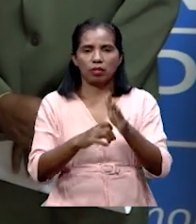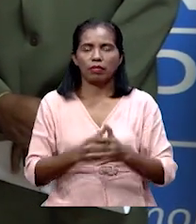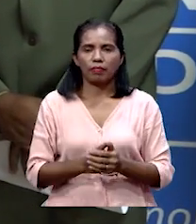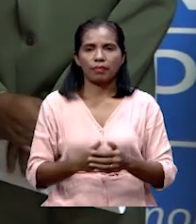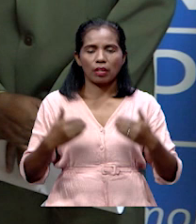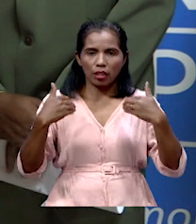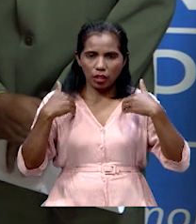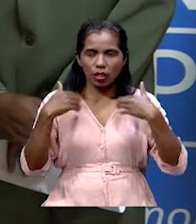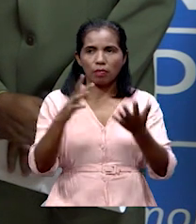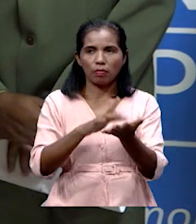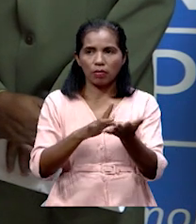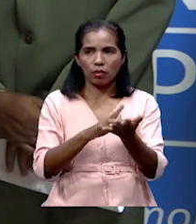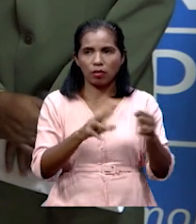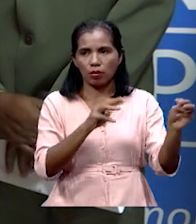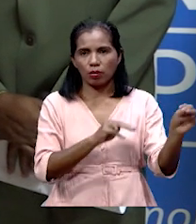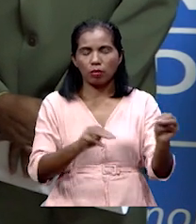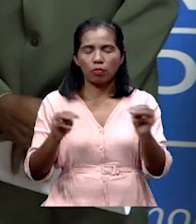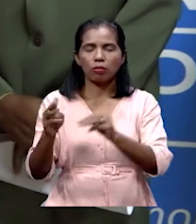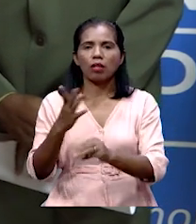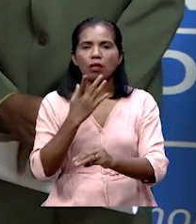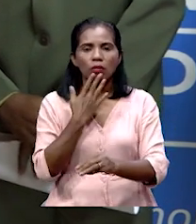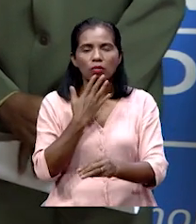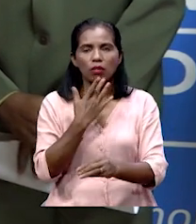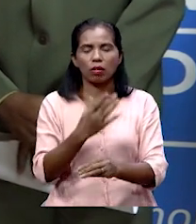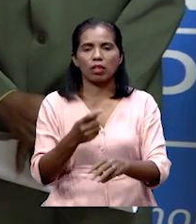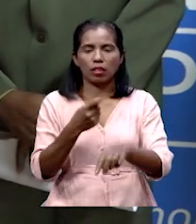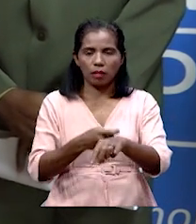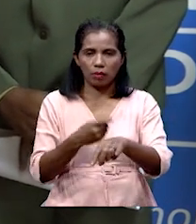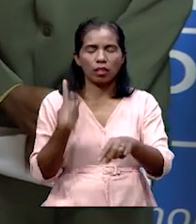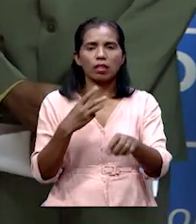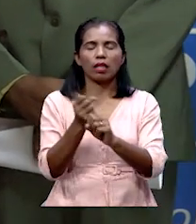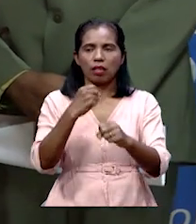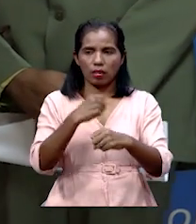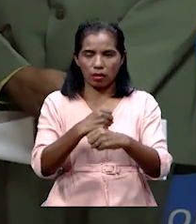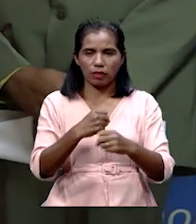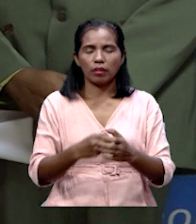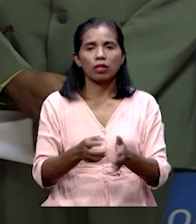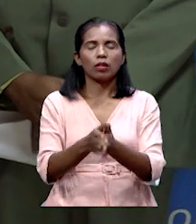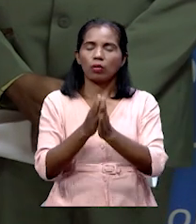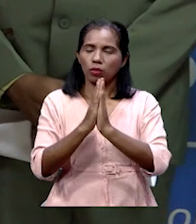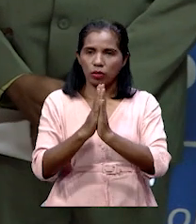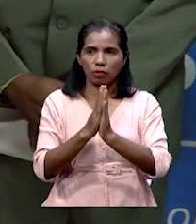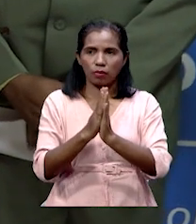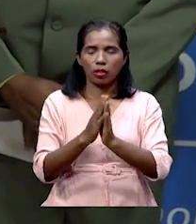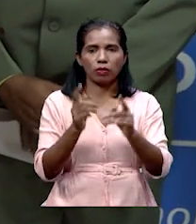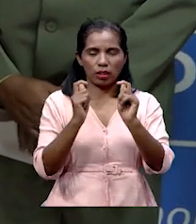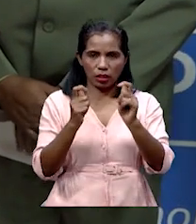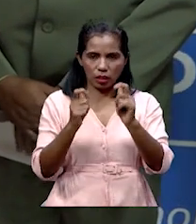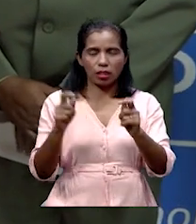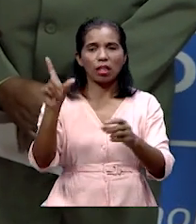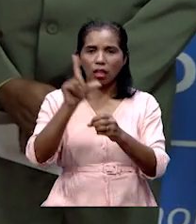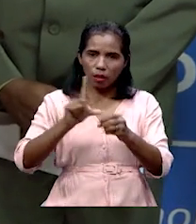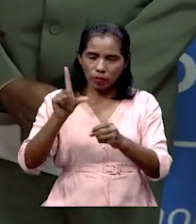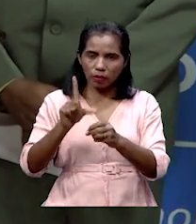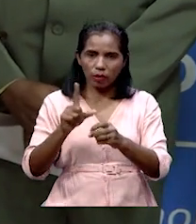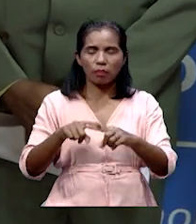moru palo ne bemak nia muda muda kor ya iha tempo ne ita halo ita husu prat halo halo teste mai be ba ba